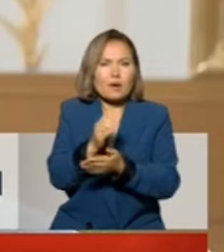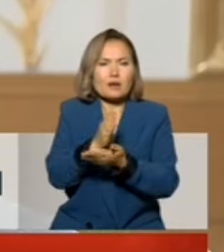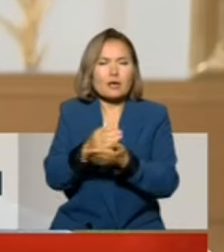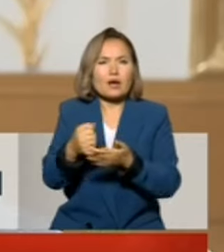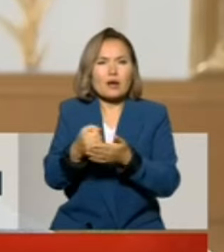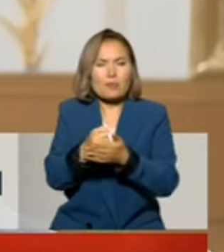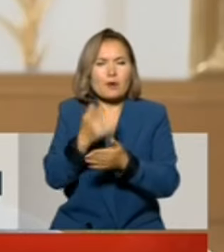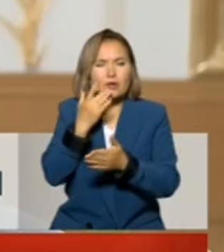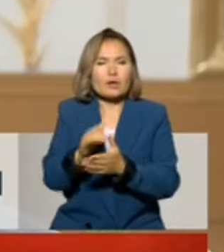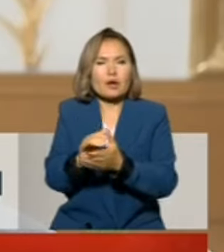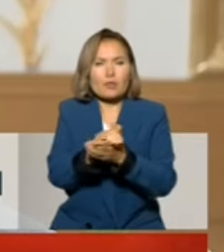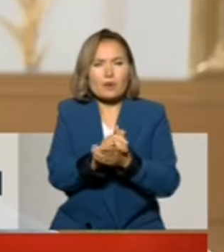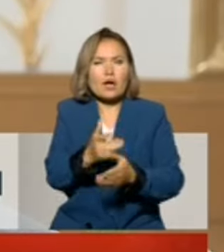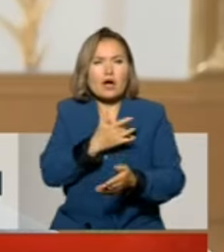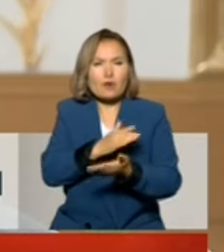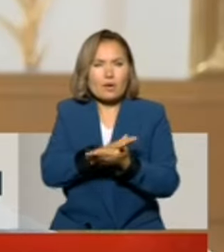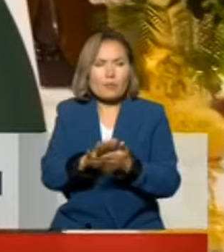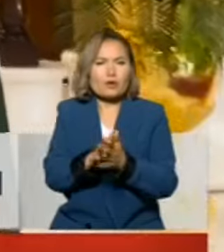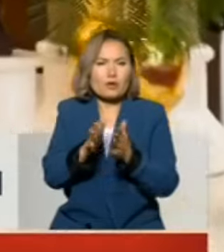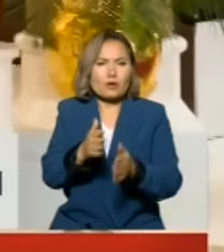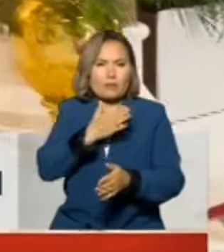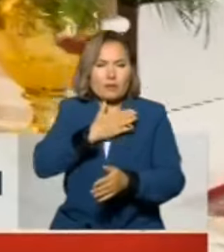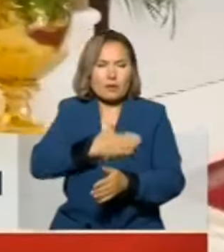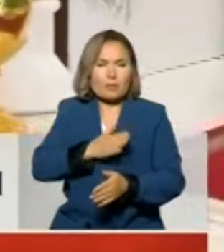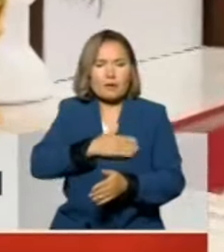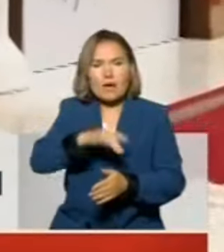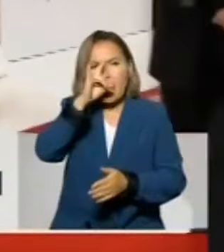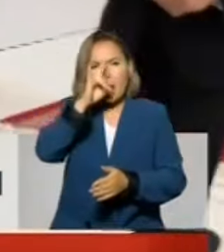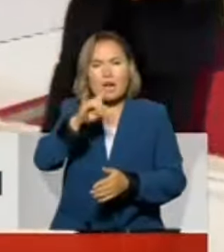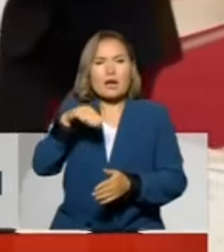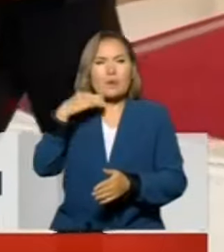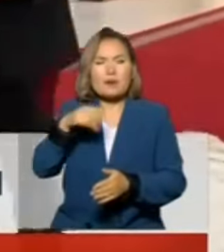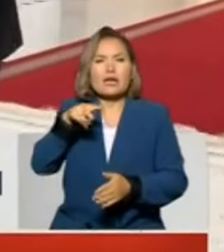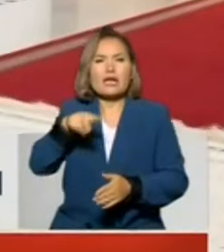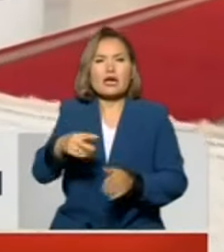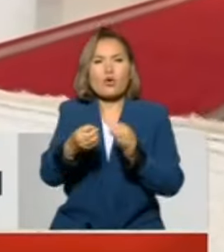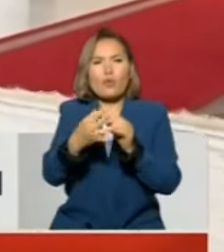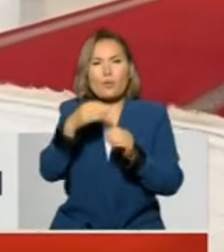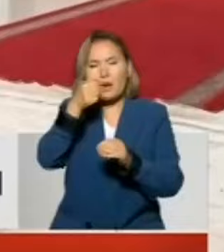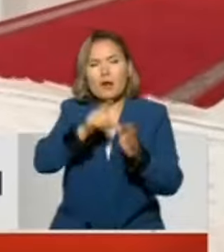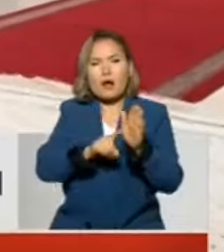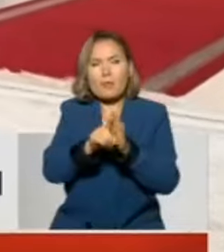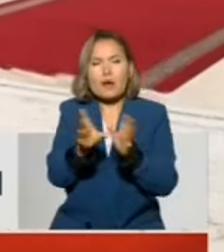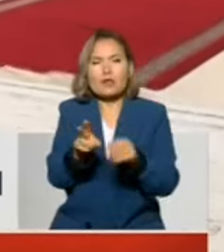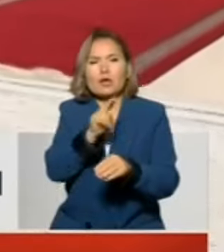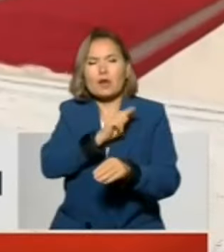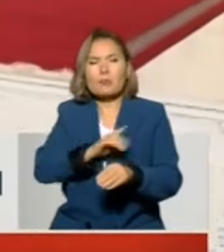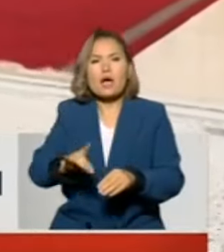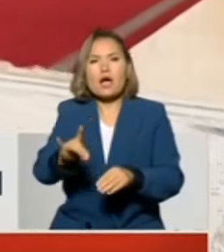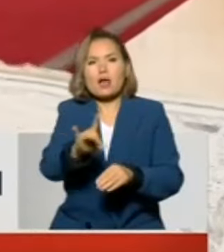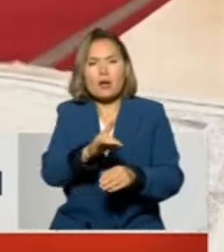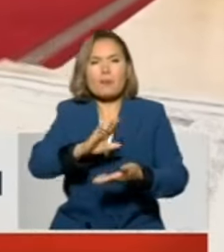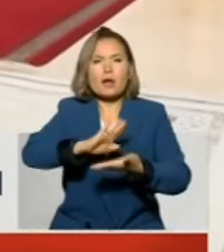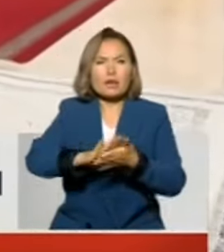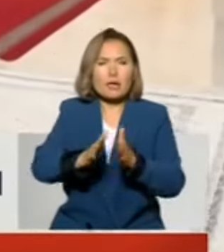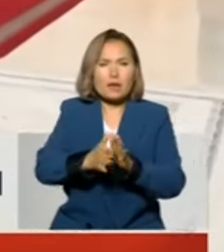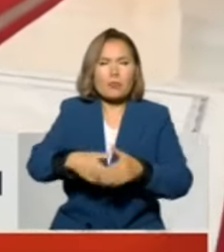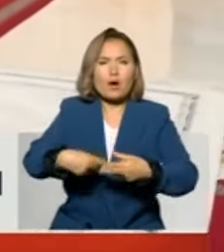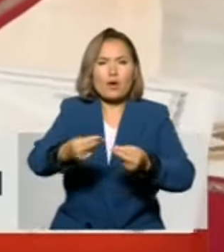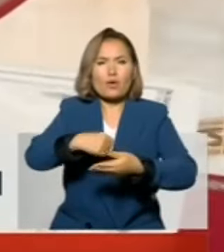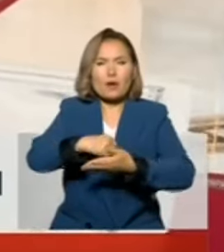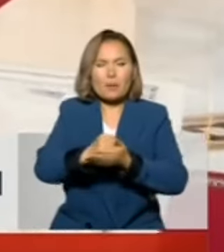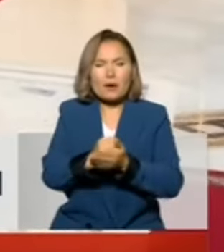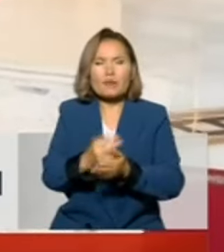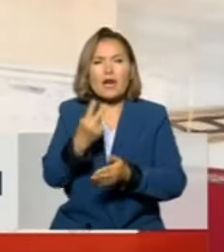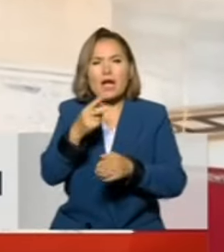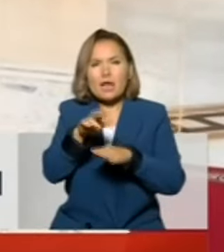ретінде бұған шын ниетімізбен қуанамыз. Қазақстан мен Тәжікстан 2015 жылы серіктес республика ретінде келісімге келген. Енді